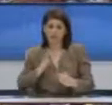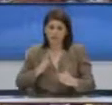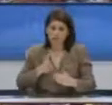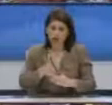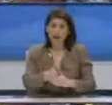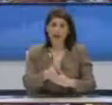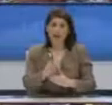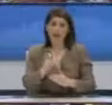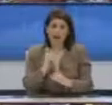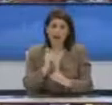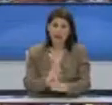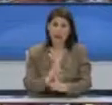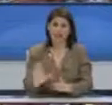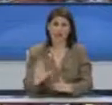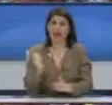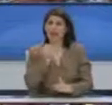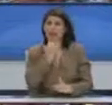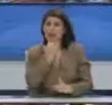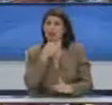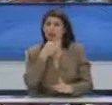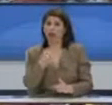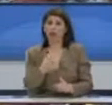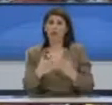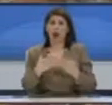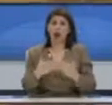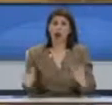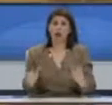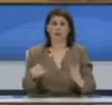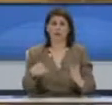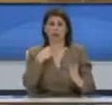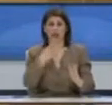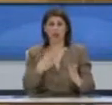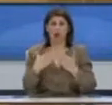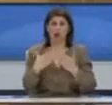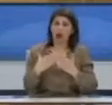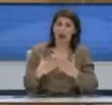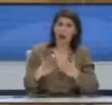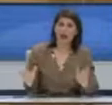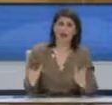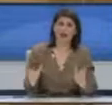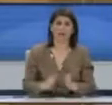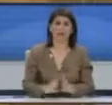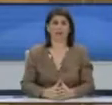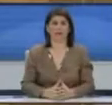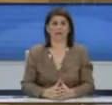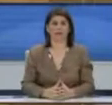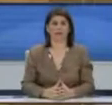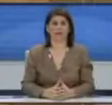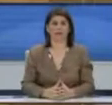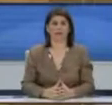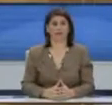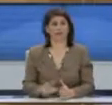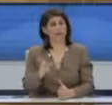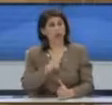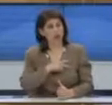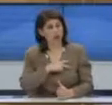Προσοχή. Είναι λάθος να μιλάμε για άνοιγμα. Θα το ξαναπώ. Είναι λάθος να μιλάμε για άνοιγμα και